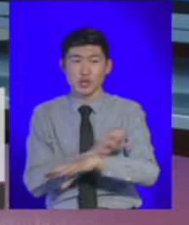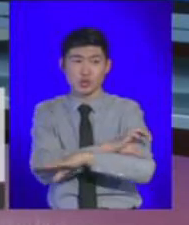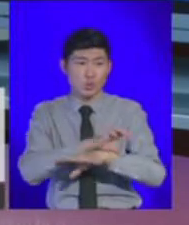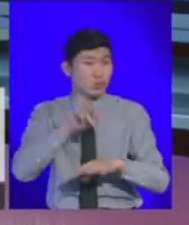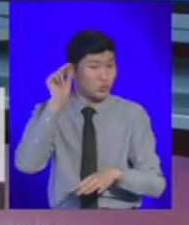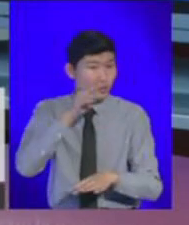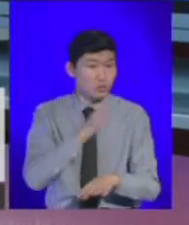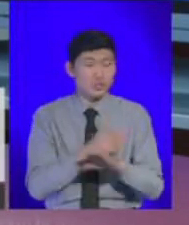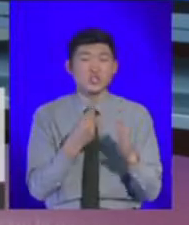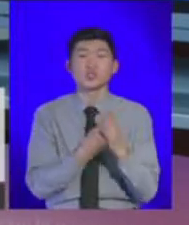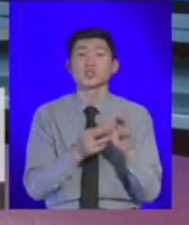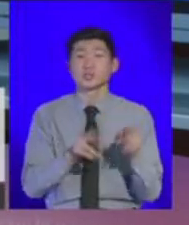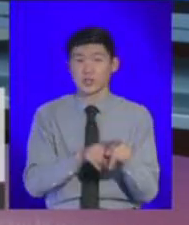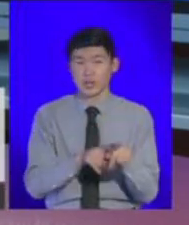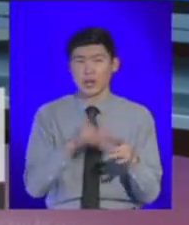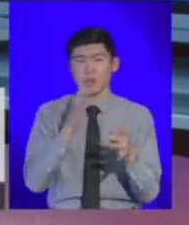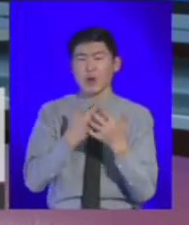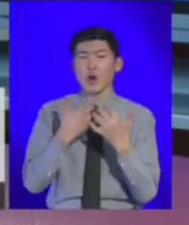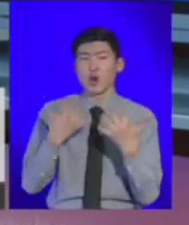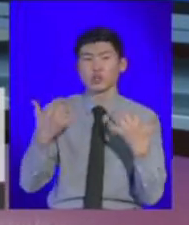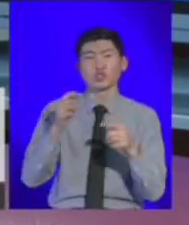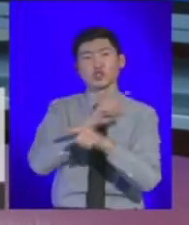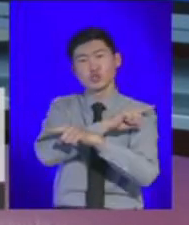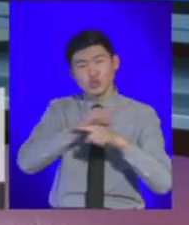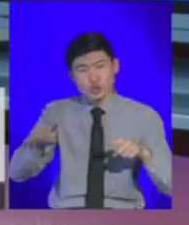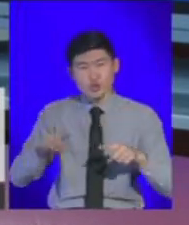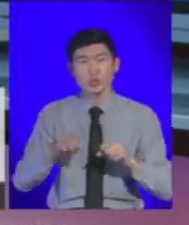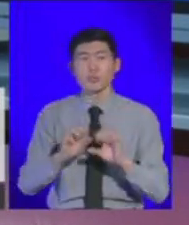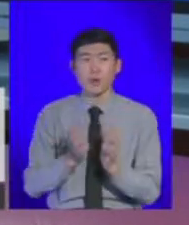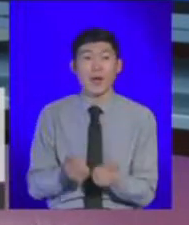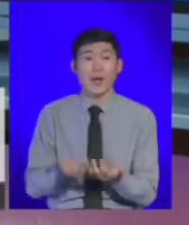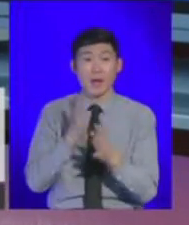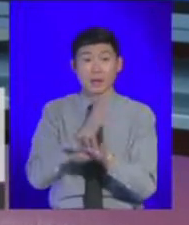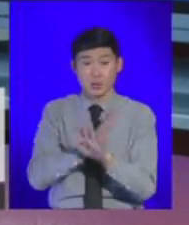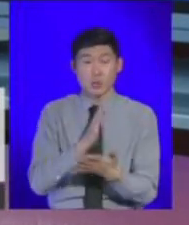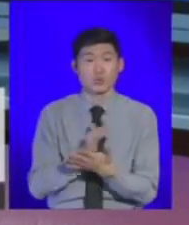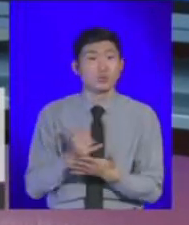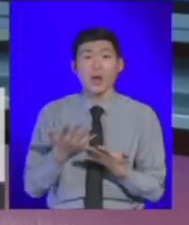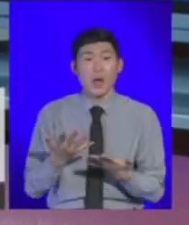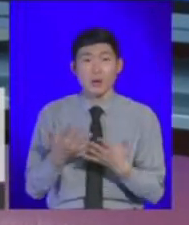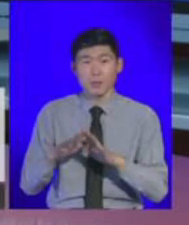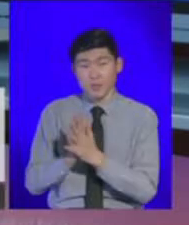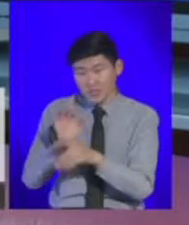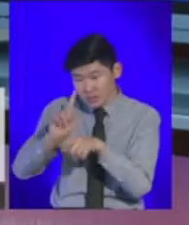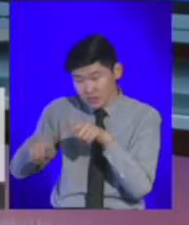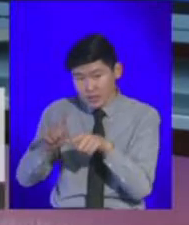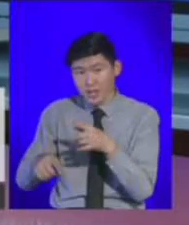байх жишээ тийм ээ. Ийм олон одоо зөрчлүүд одоо гарсан учраас энийг болоод ингээд шалгахад бол нэлээх